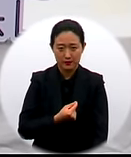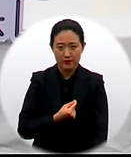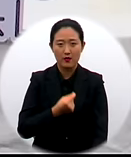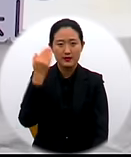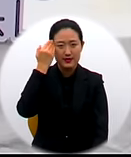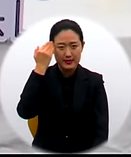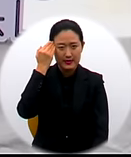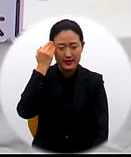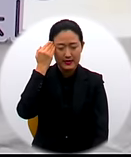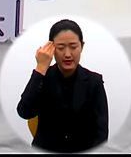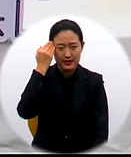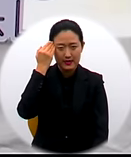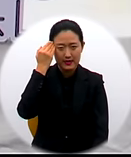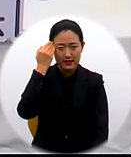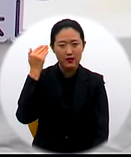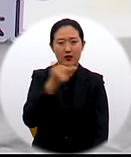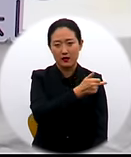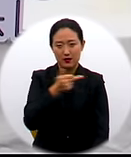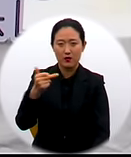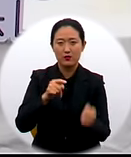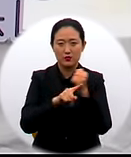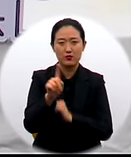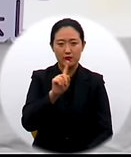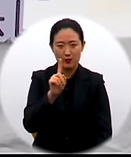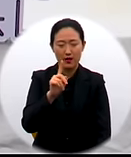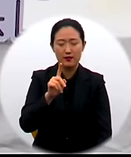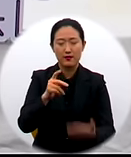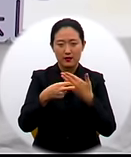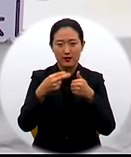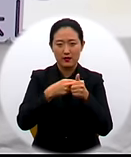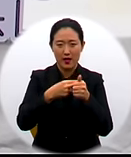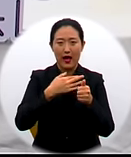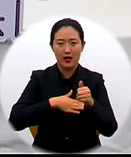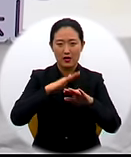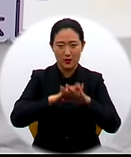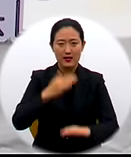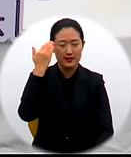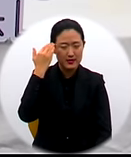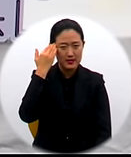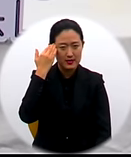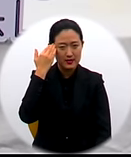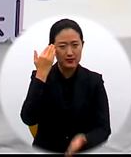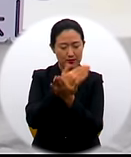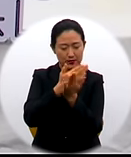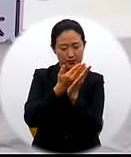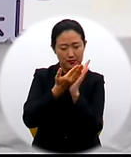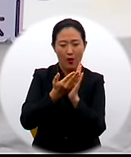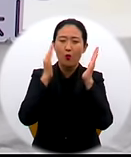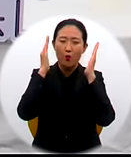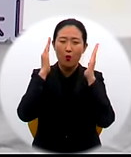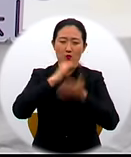굉장히 방대한 이유는 의사로서 알아야 될 지식이 많기 때문에 그 공부량이 많은 거예요. 방대하니까 많이 공부를 해야 되는